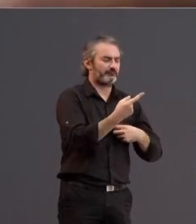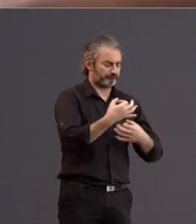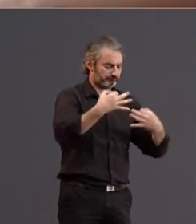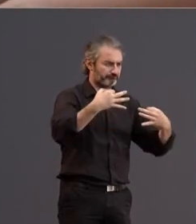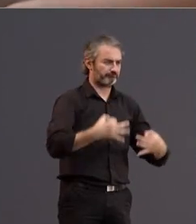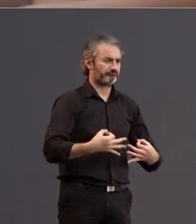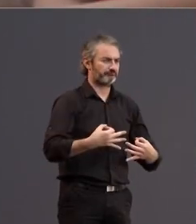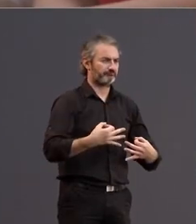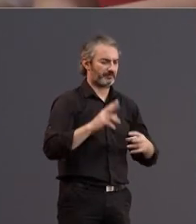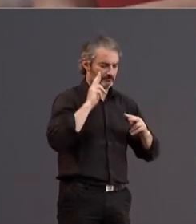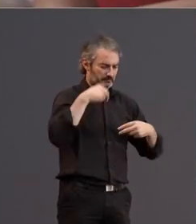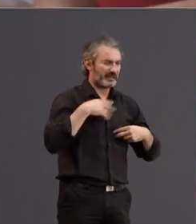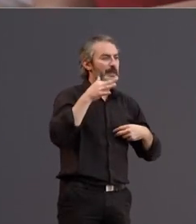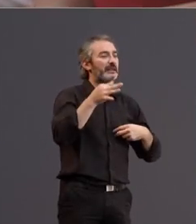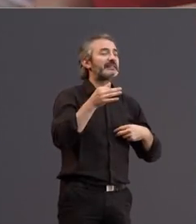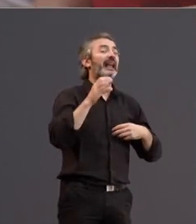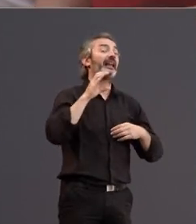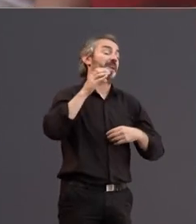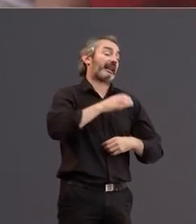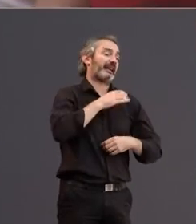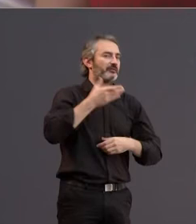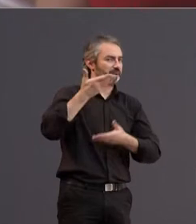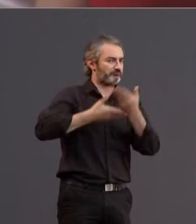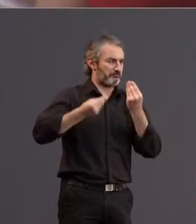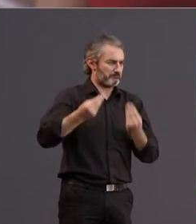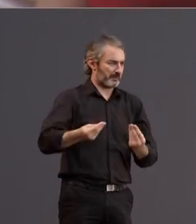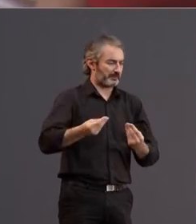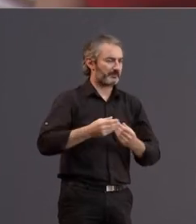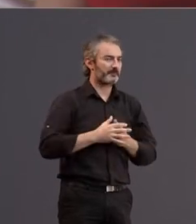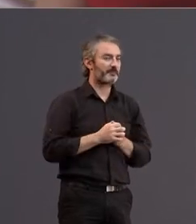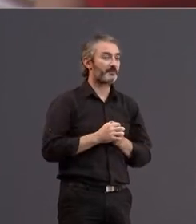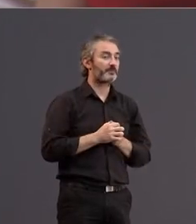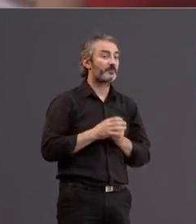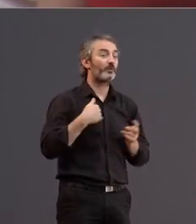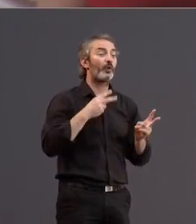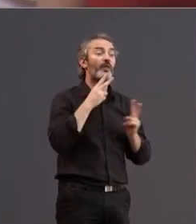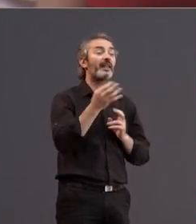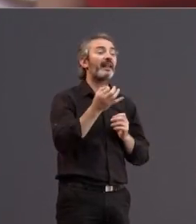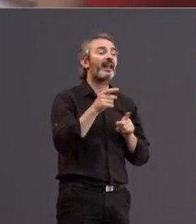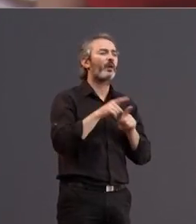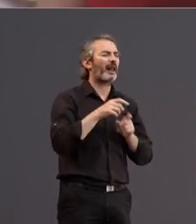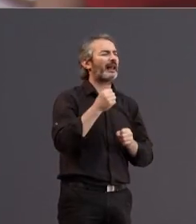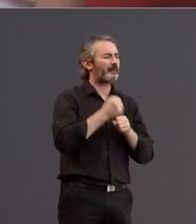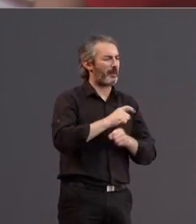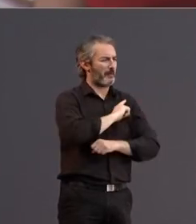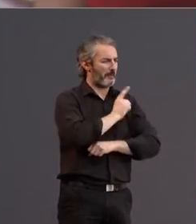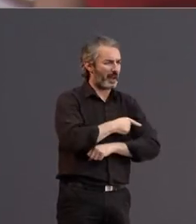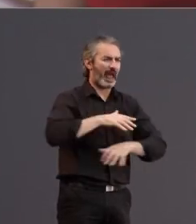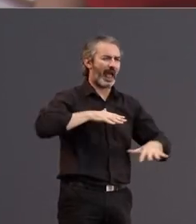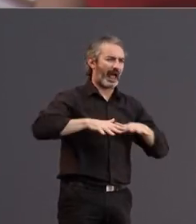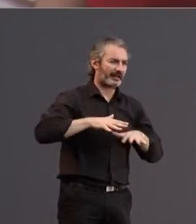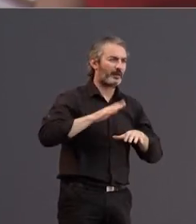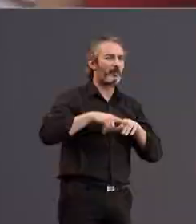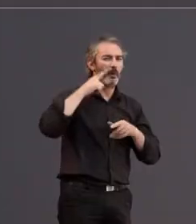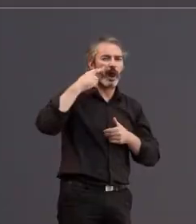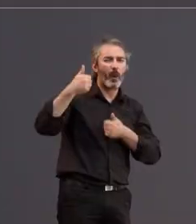sincers amb vosaltres i els vostres clients i amb la feina que podeu assumir. I us diré, evidentment, que treballeu de valent, que sigueu actius, però que no us compareu